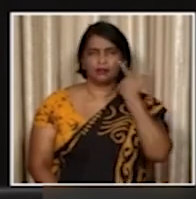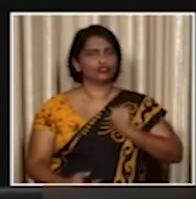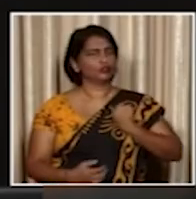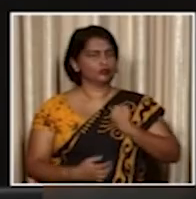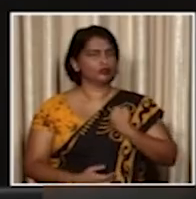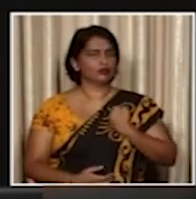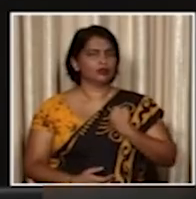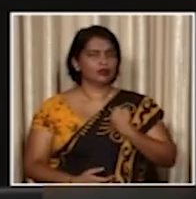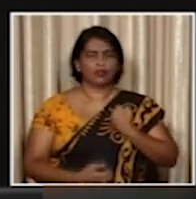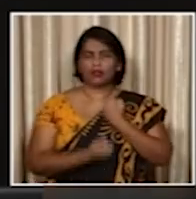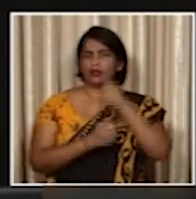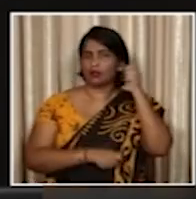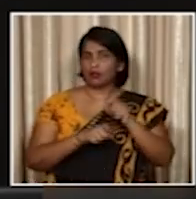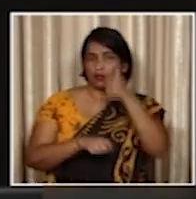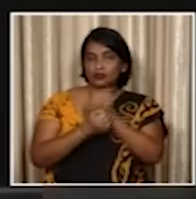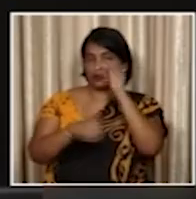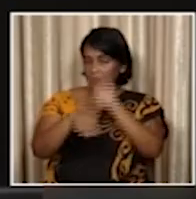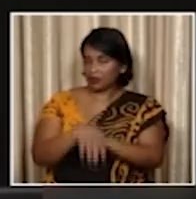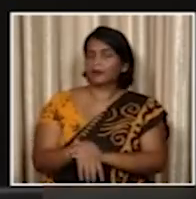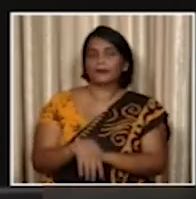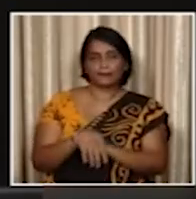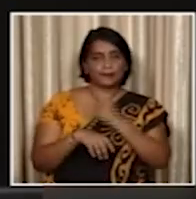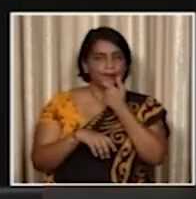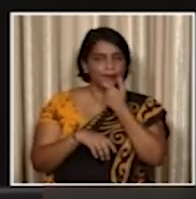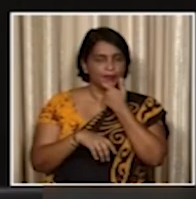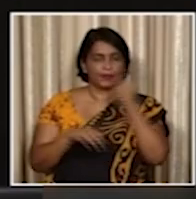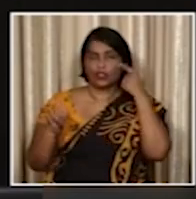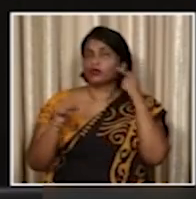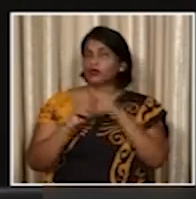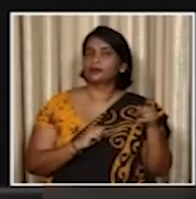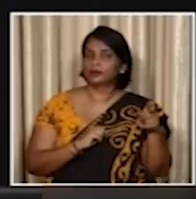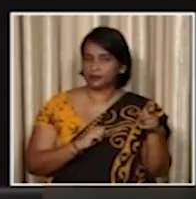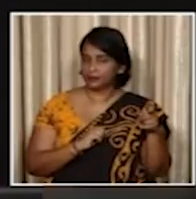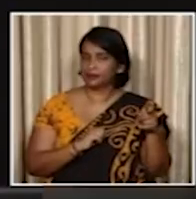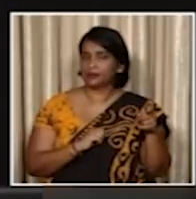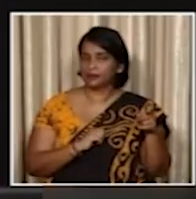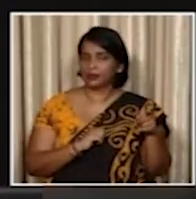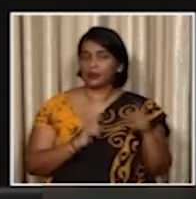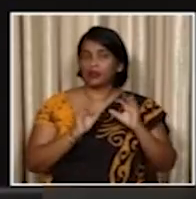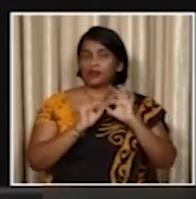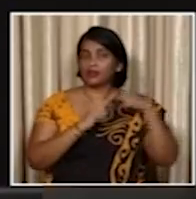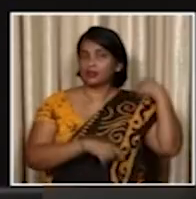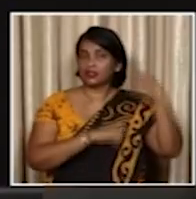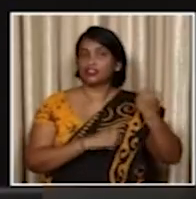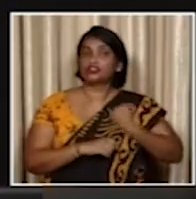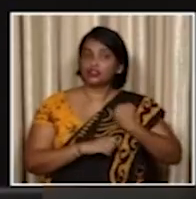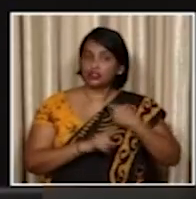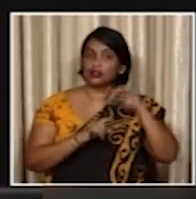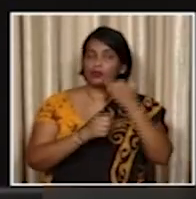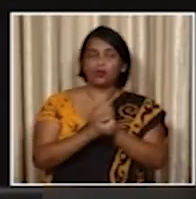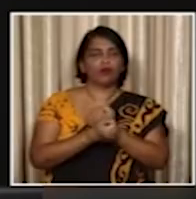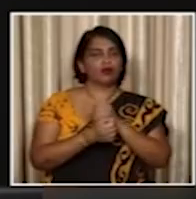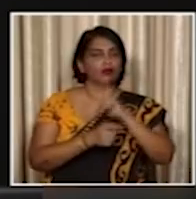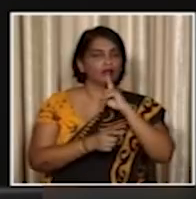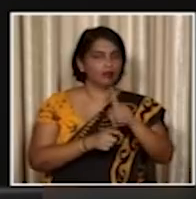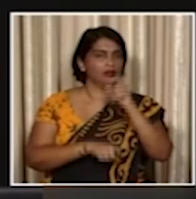වෛද්‍යවරුන් අත්අඩංගුවට ගන්න කිව්වහම එය අදාළ කරගන්න උත්සාහයක් දැරුවා පාරම්පරික වෛද්‍යවරුන්ට සමහර පොලිසිවල